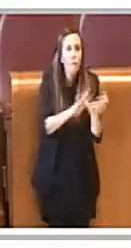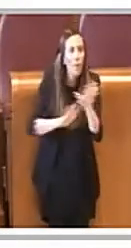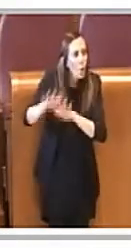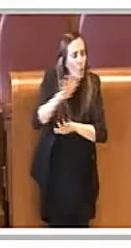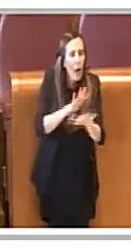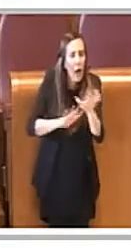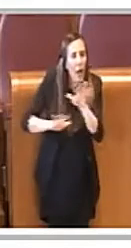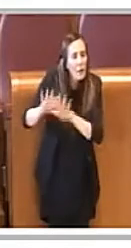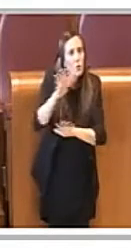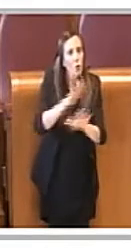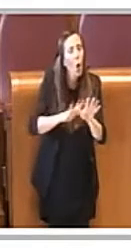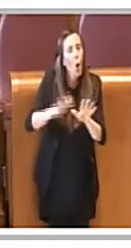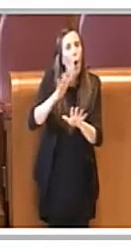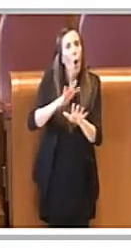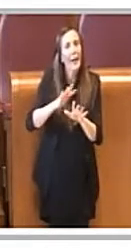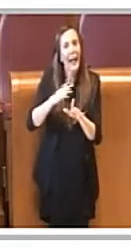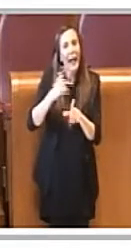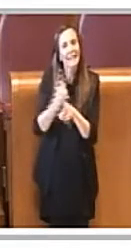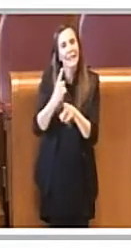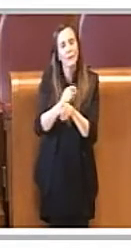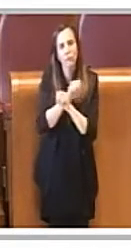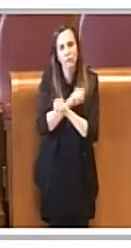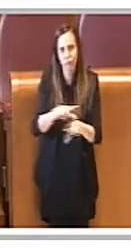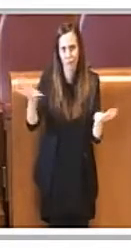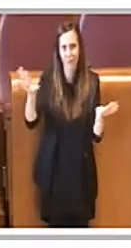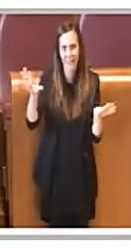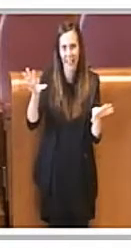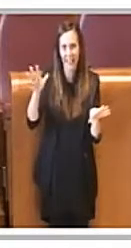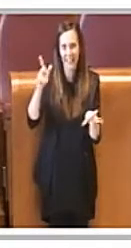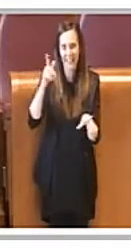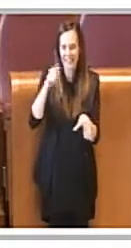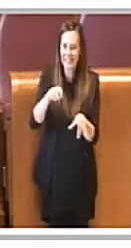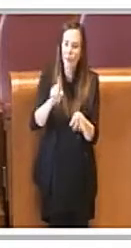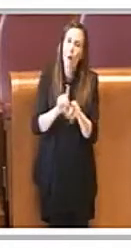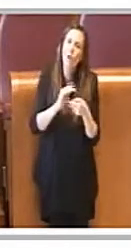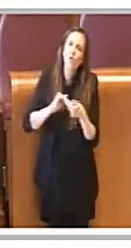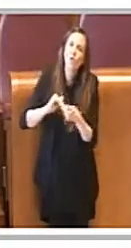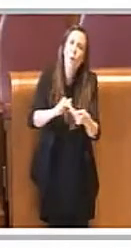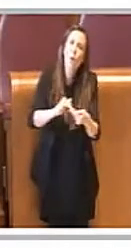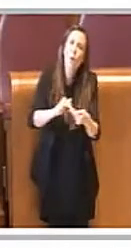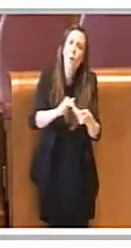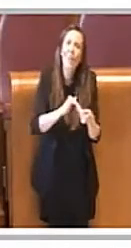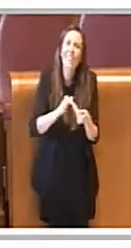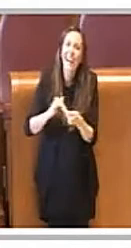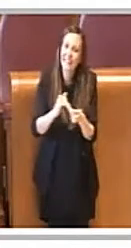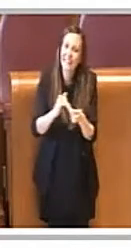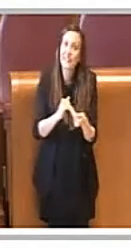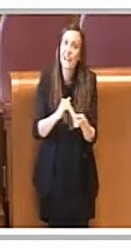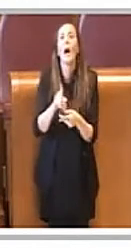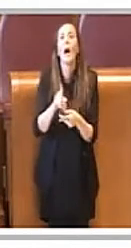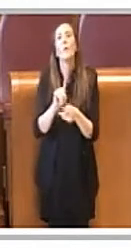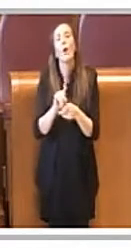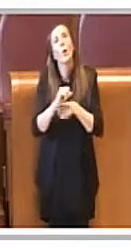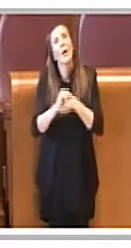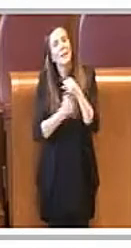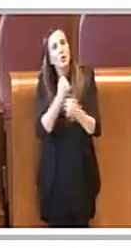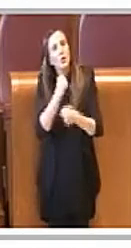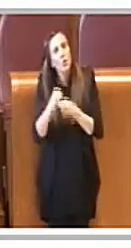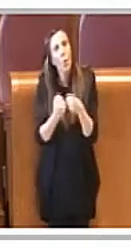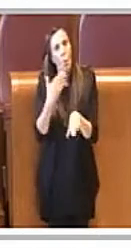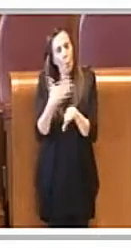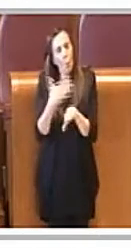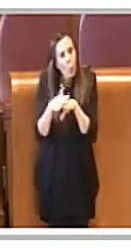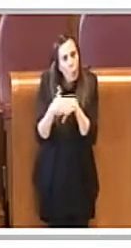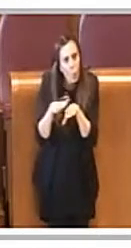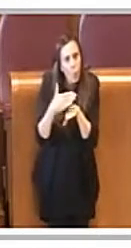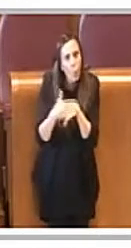vogliono partecipare a questo gesto di solidarietà. Lo riteniamo veramente un gesto socialmente utile e che